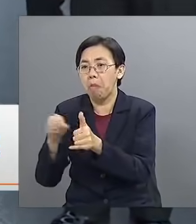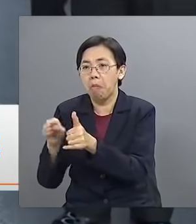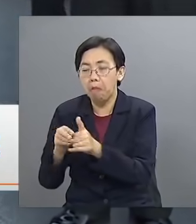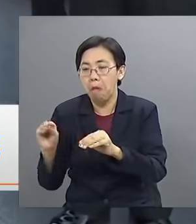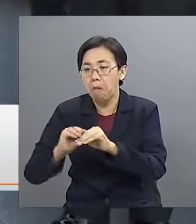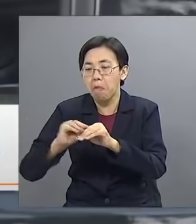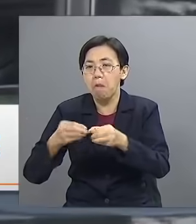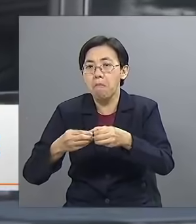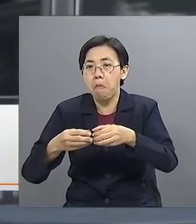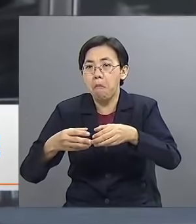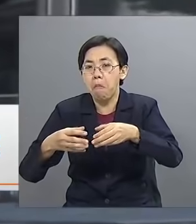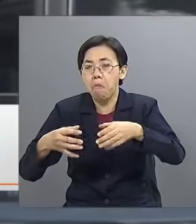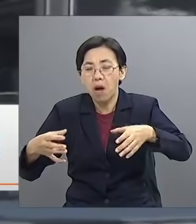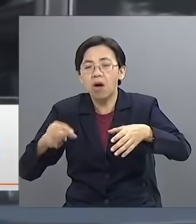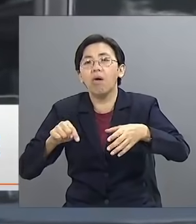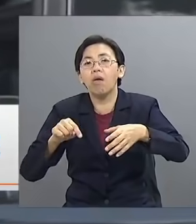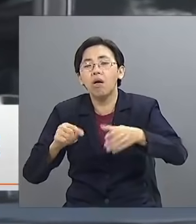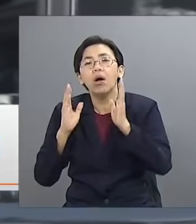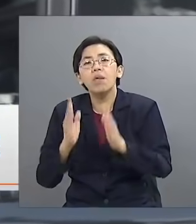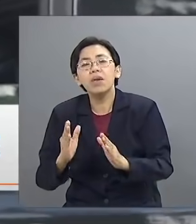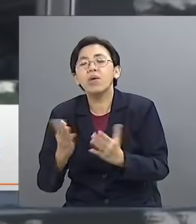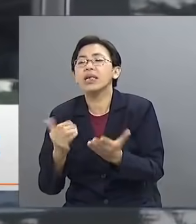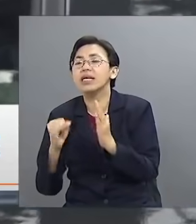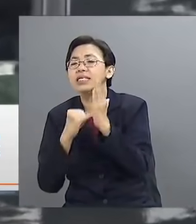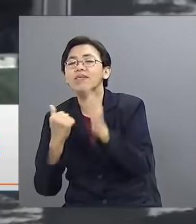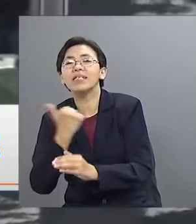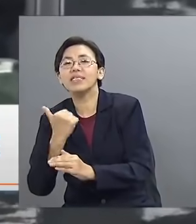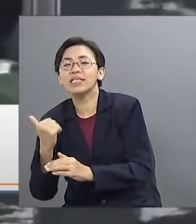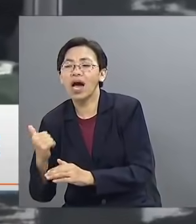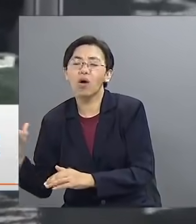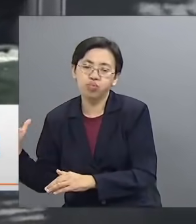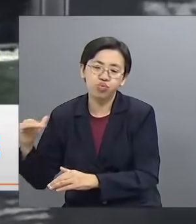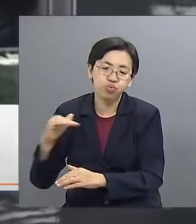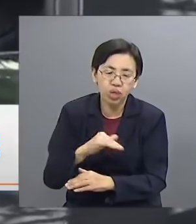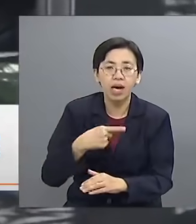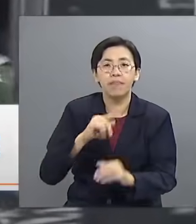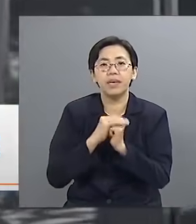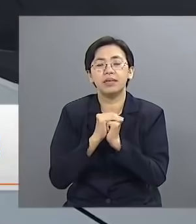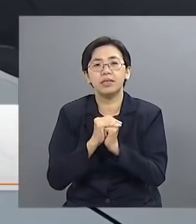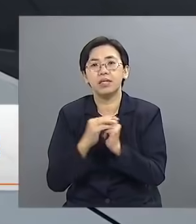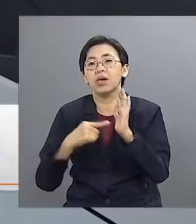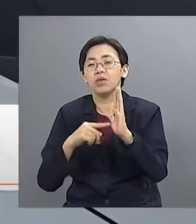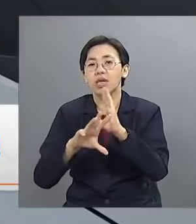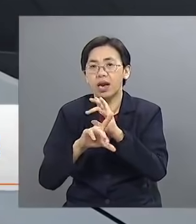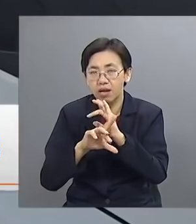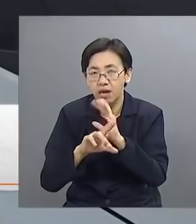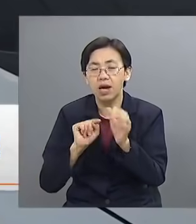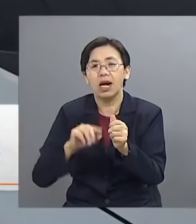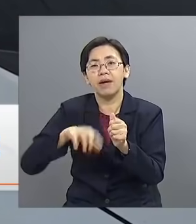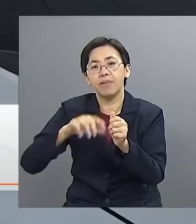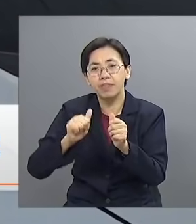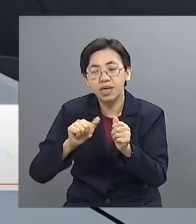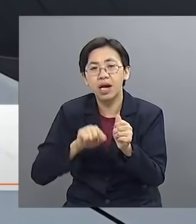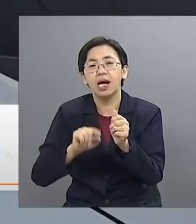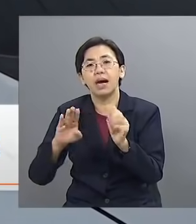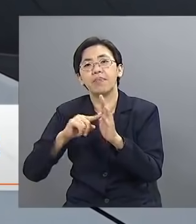บว่ามีผู้เดินทางข้ามมาในจังหวัดปราจีนบุรีนะคะที่มาจากระยองอำเภอเมืองมาจากอำเภอบางละมุงม